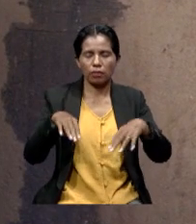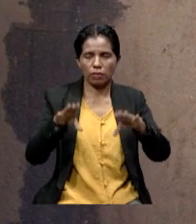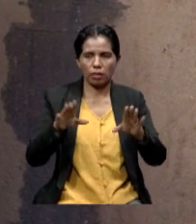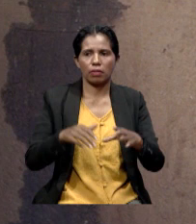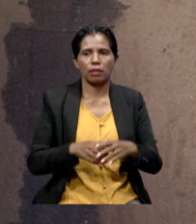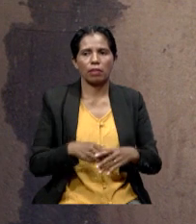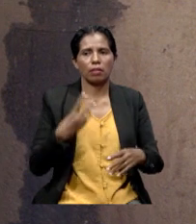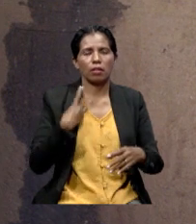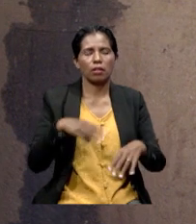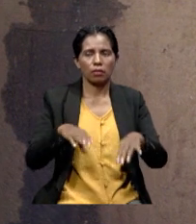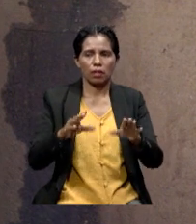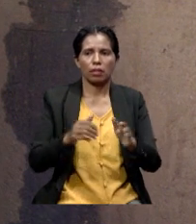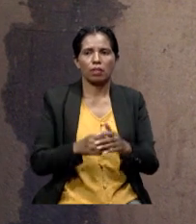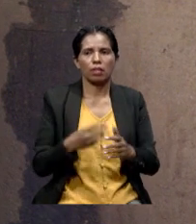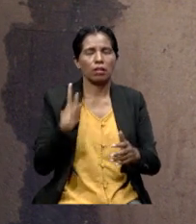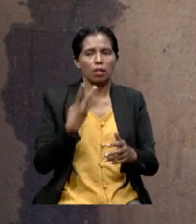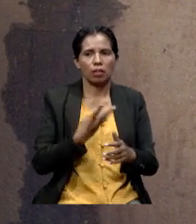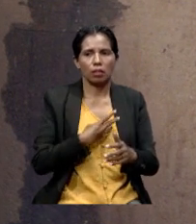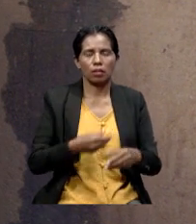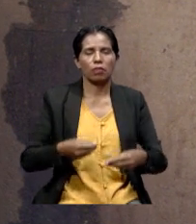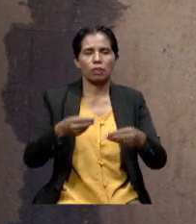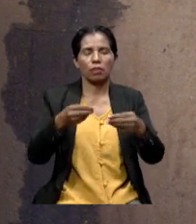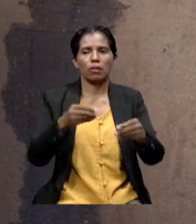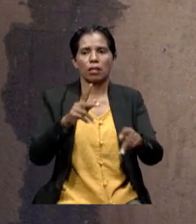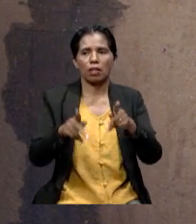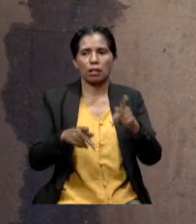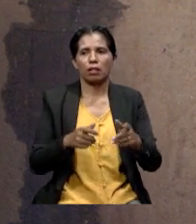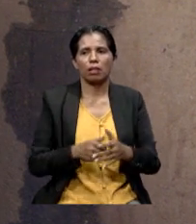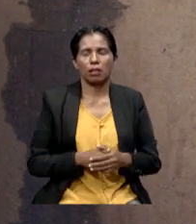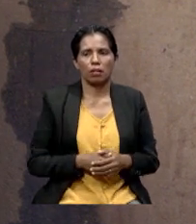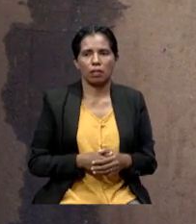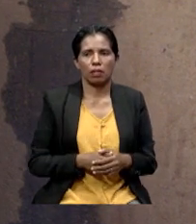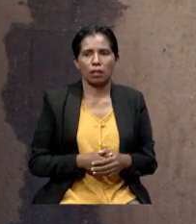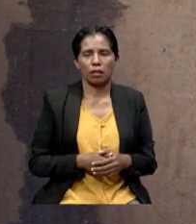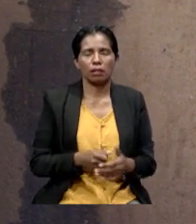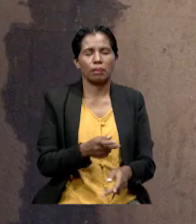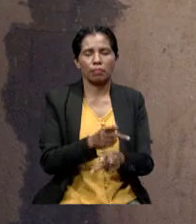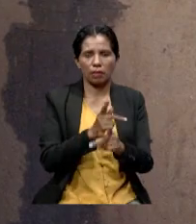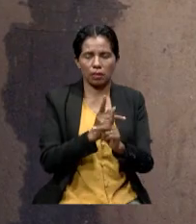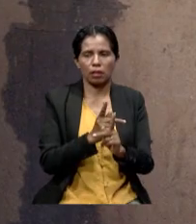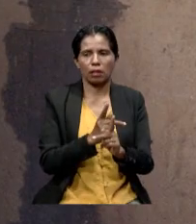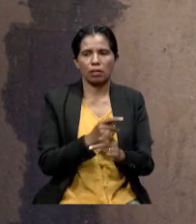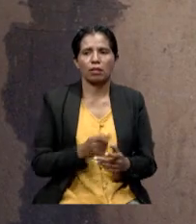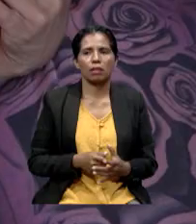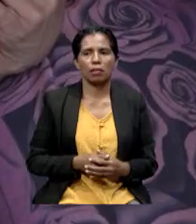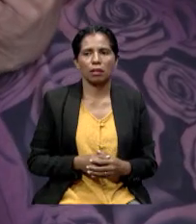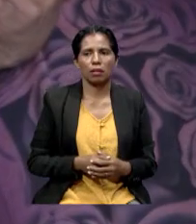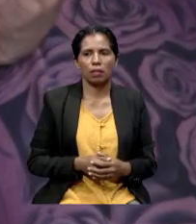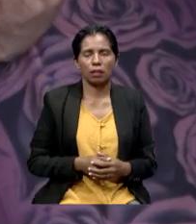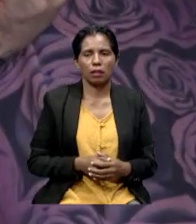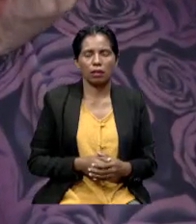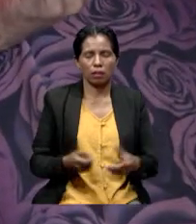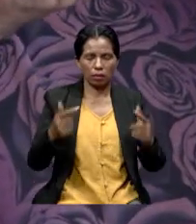Asa ita fan la foli, ita foba ima asa langkana balu asa deh behela. Tembai mu, pas laut